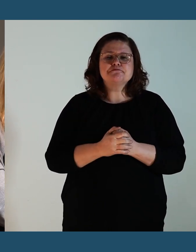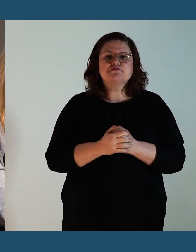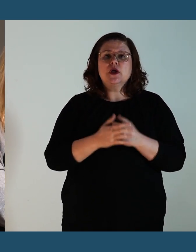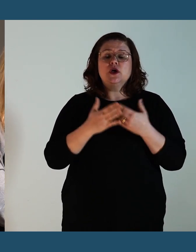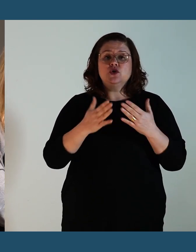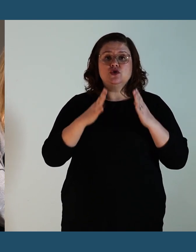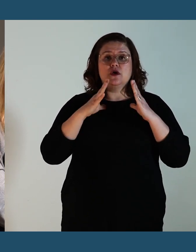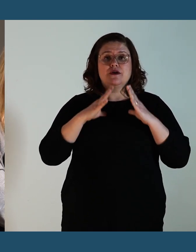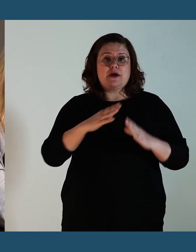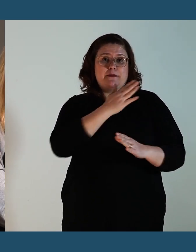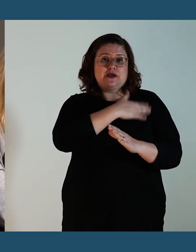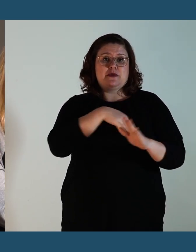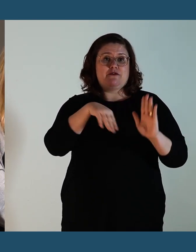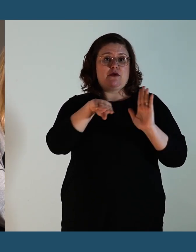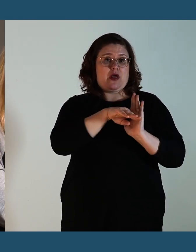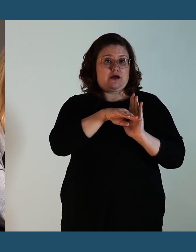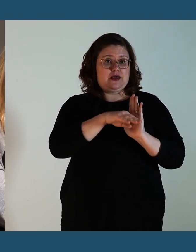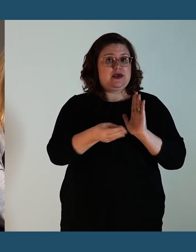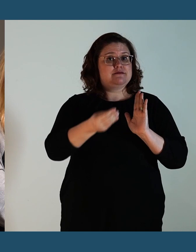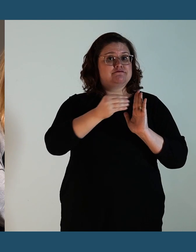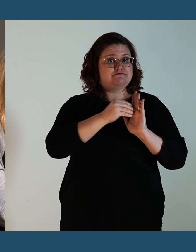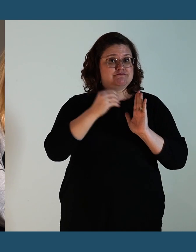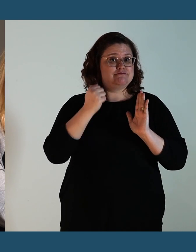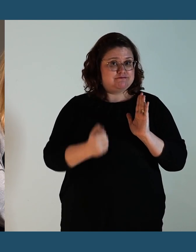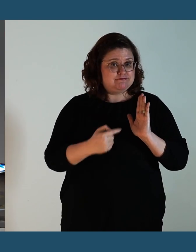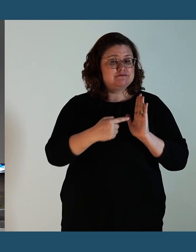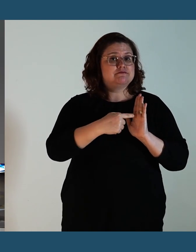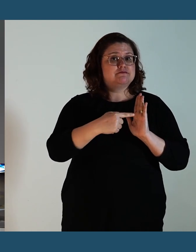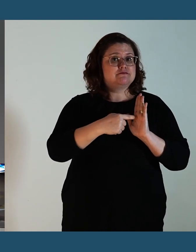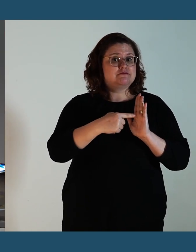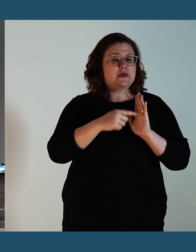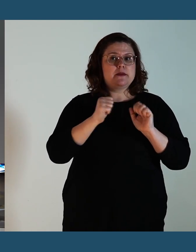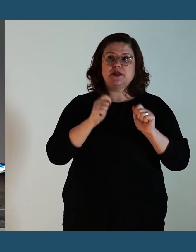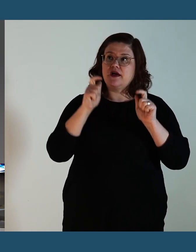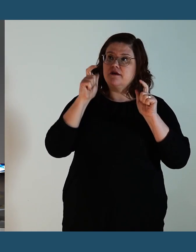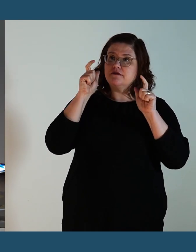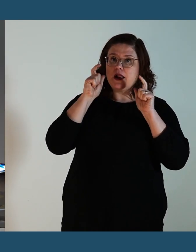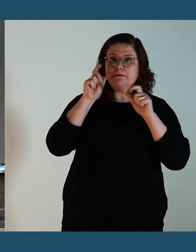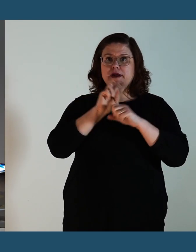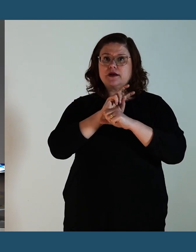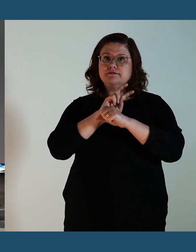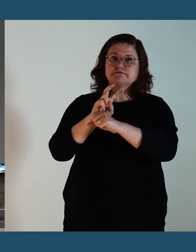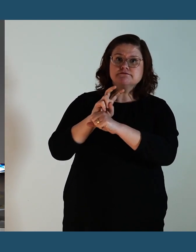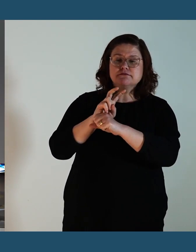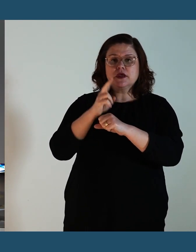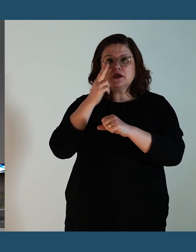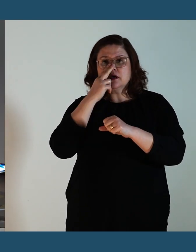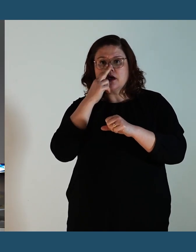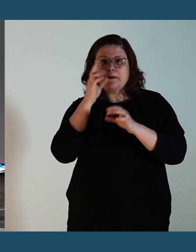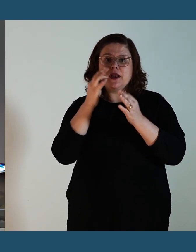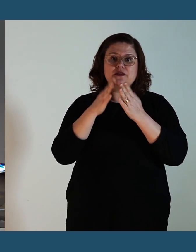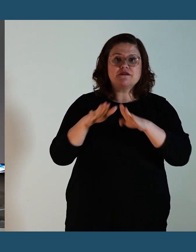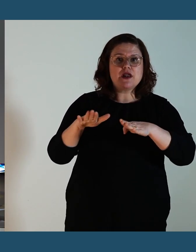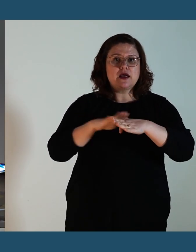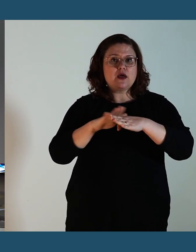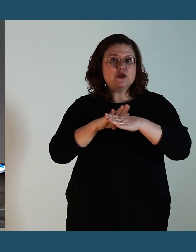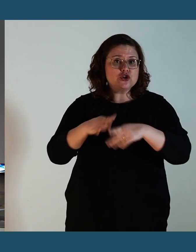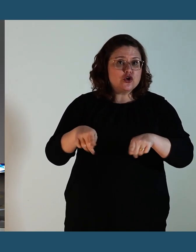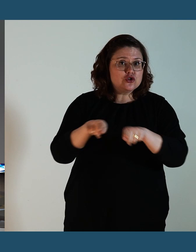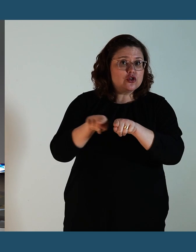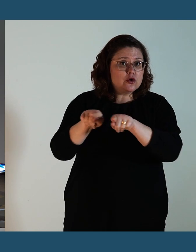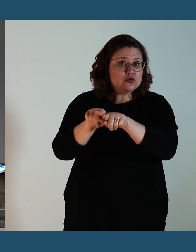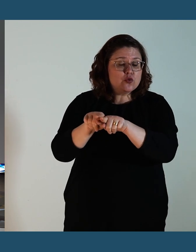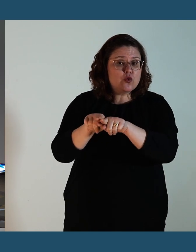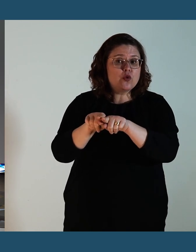tämä vammaispalvelulaki on tullut, niin on hirveän tärkeää sitten olla tosi valppaana sen käytännön toteutumisen kanssa, että